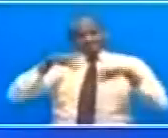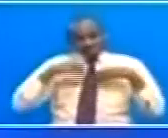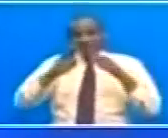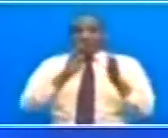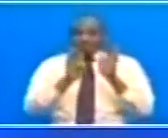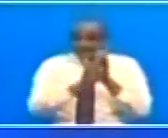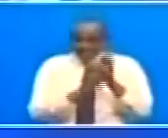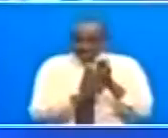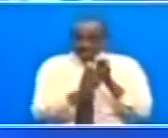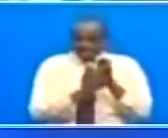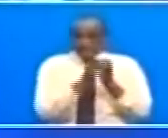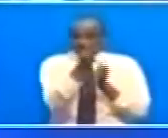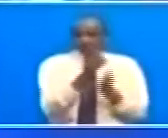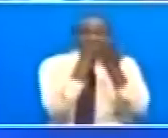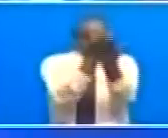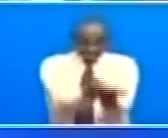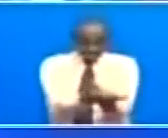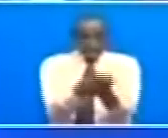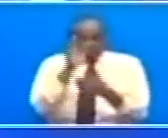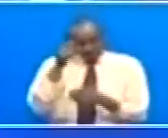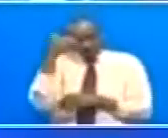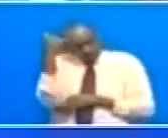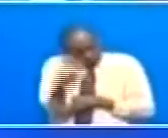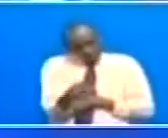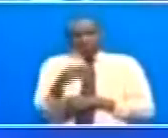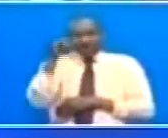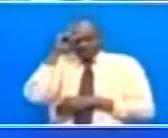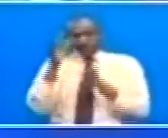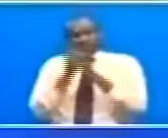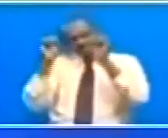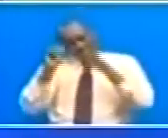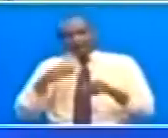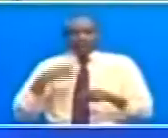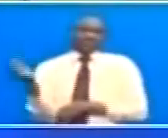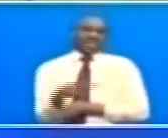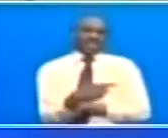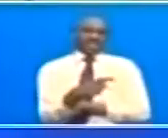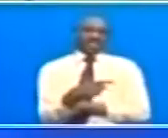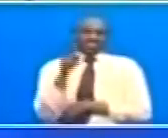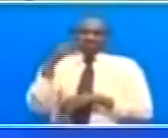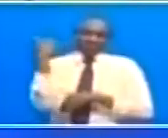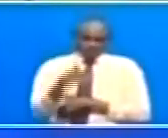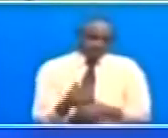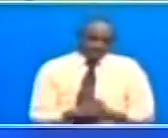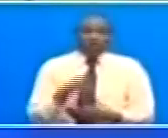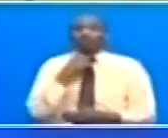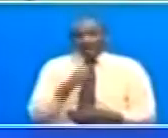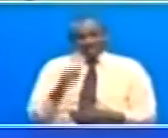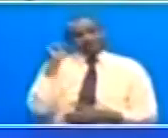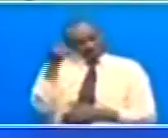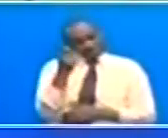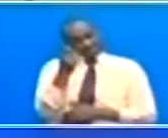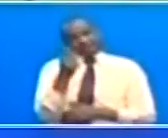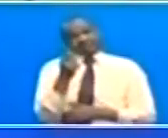njia mojawapo ya kuleta mwafaka kwenye mvutano baina ya serikali na walimu kuhusu nyongeza ya mishahara, huku akimtaka Rais